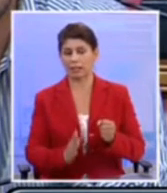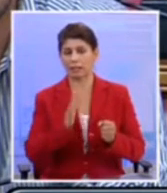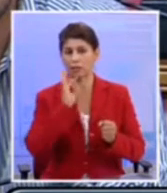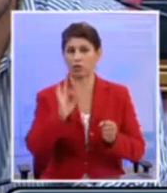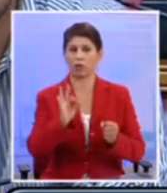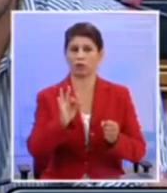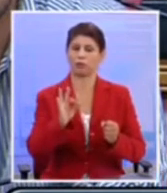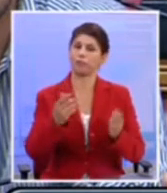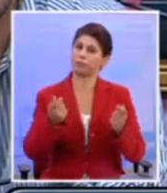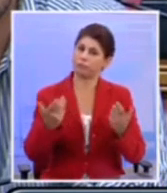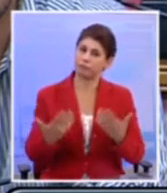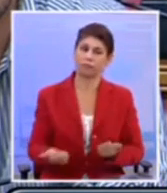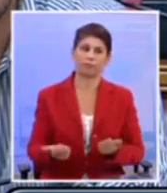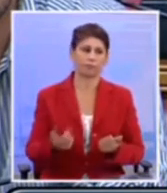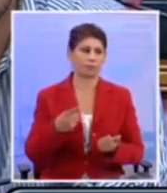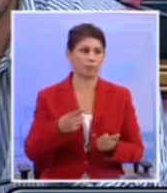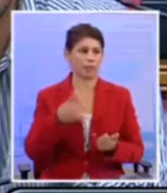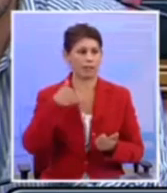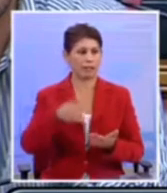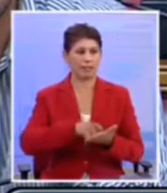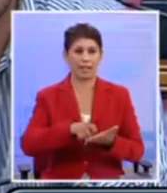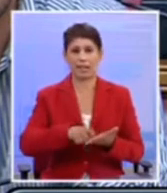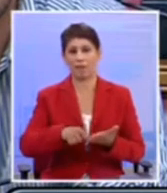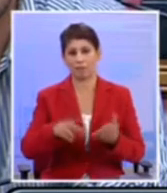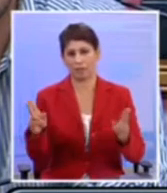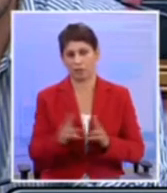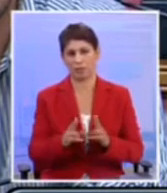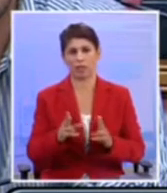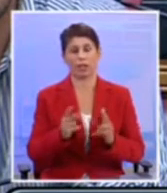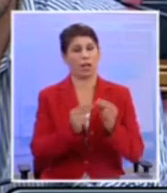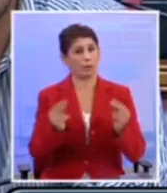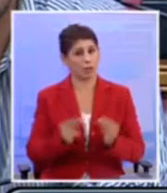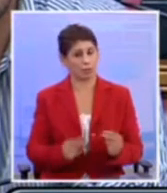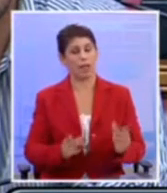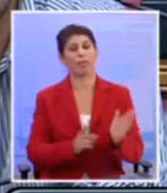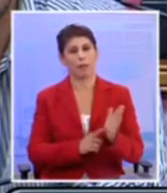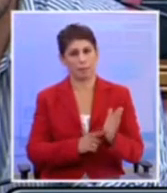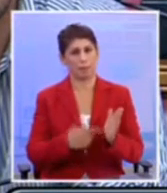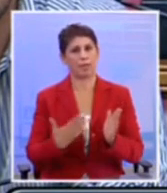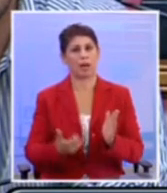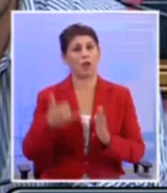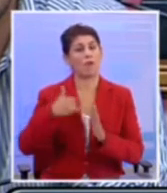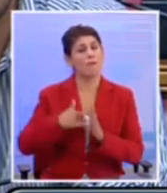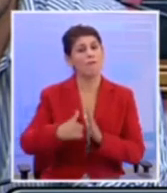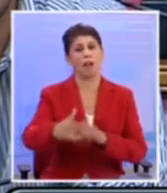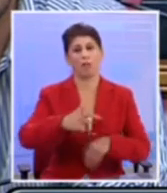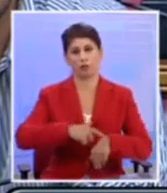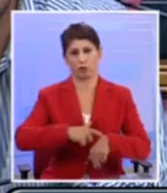προκειμένου καταστούν, είναι τηλεγράφημα και είναι έτσι συνοπτικό, αποτελεσματικές, θα πρέπει να έχουν βάθος